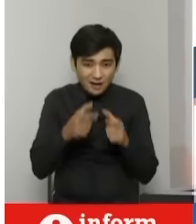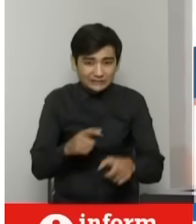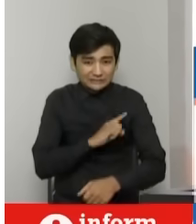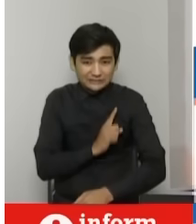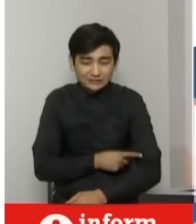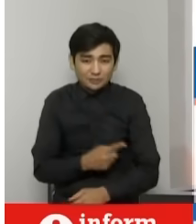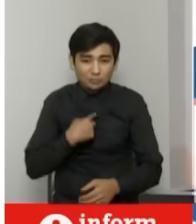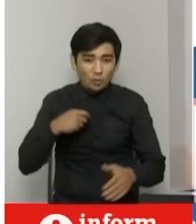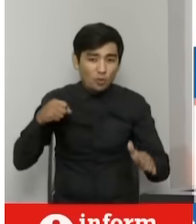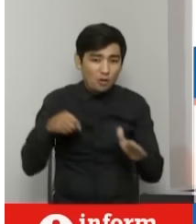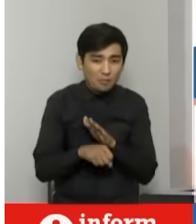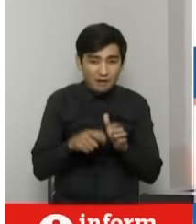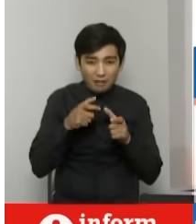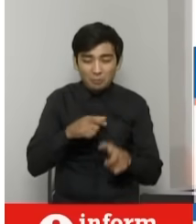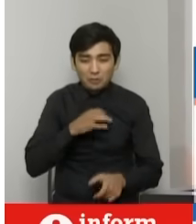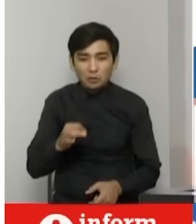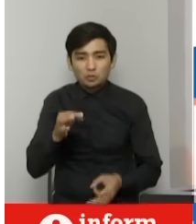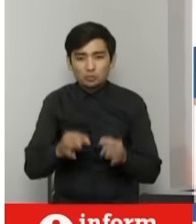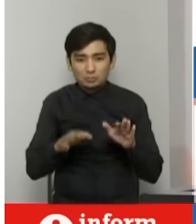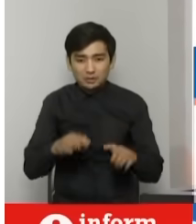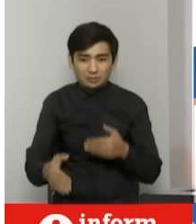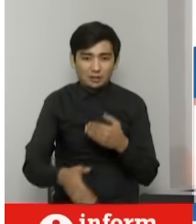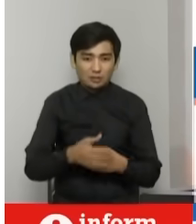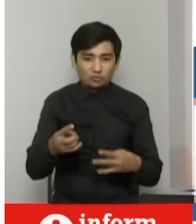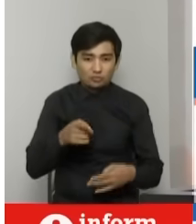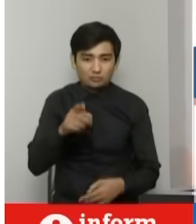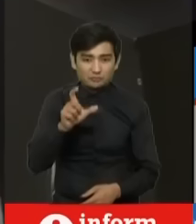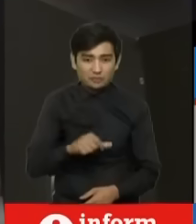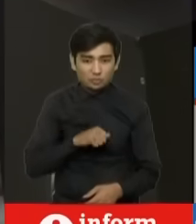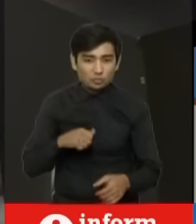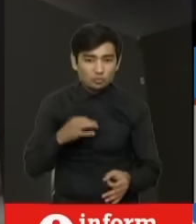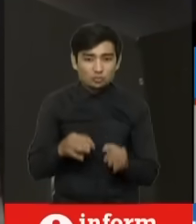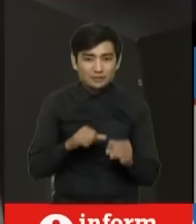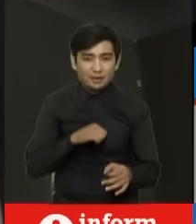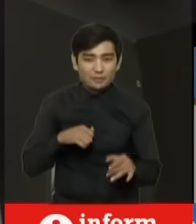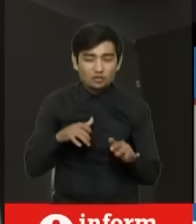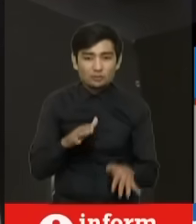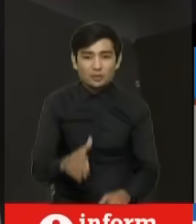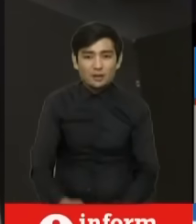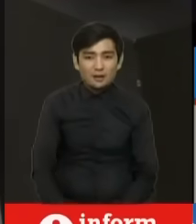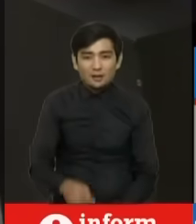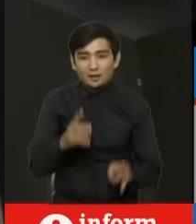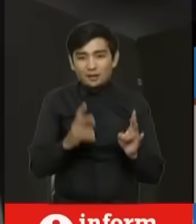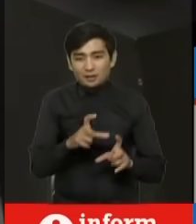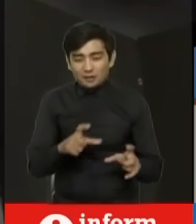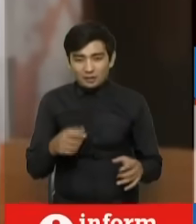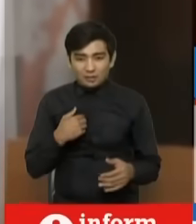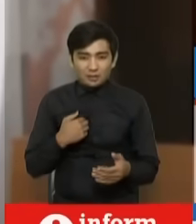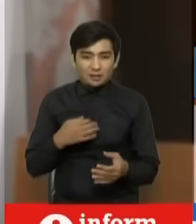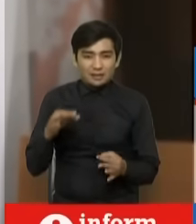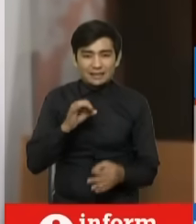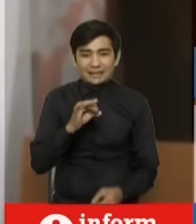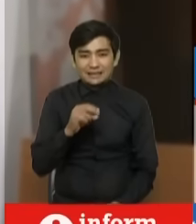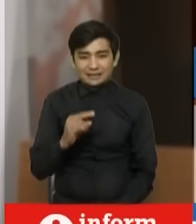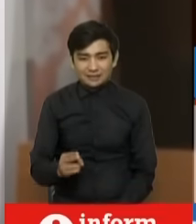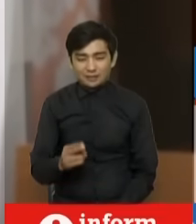ее убивают. На рассмотрение суда оставляю меру наказания. Суд сам решит. Потерпевшая сторона отказалась от предъявленного ранее иска в